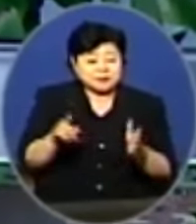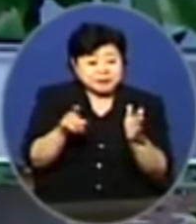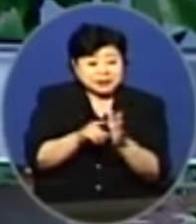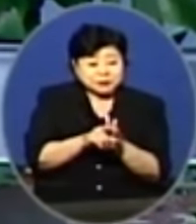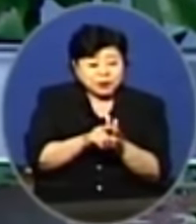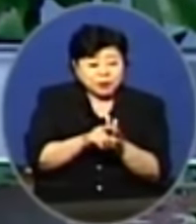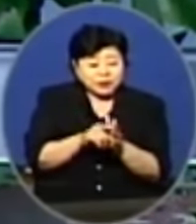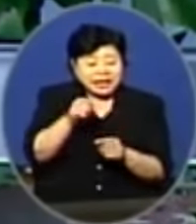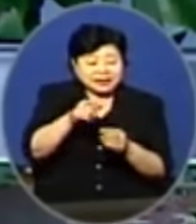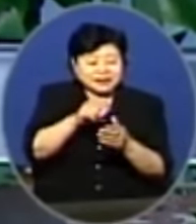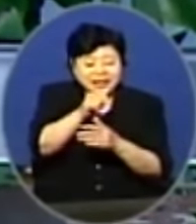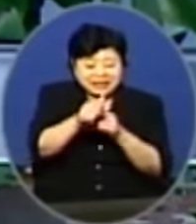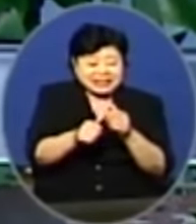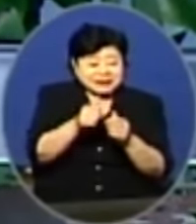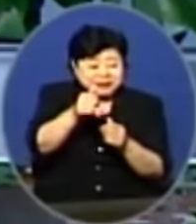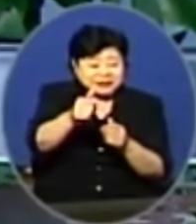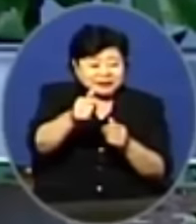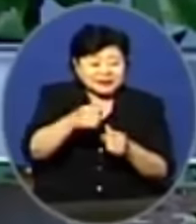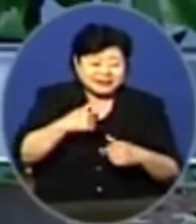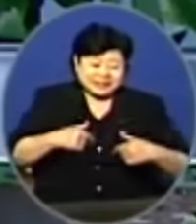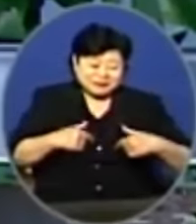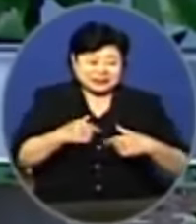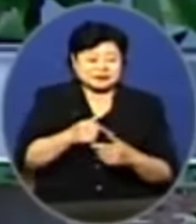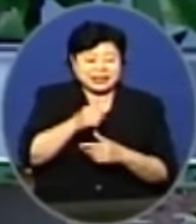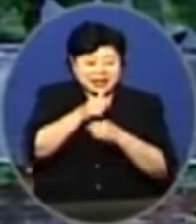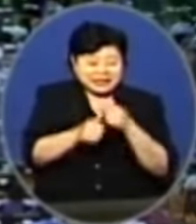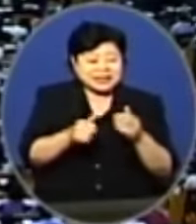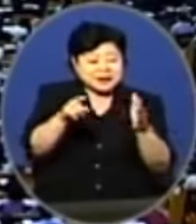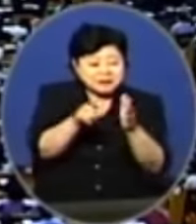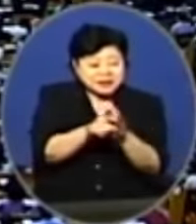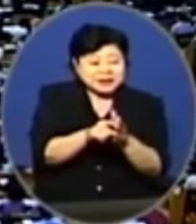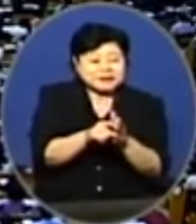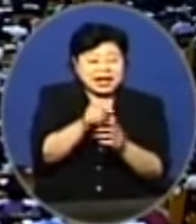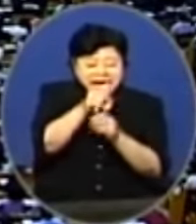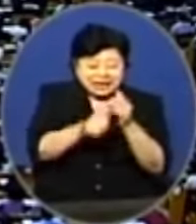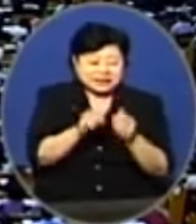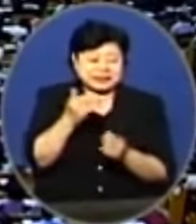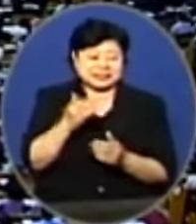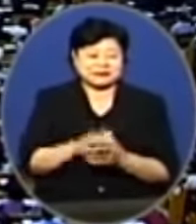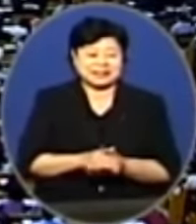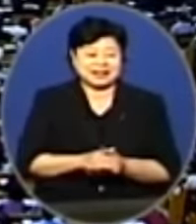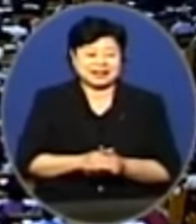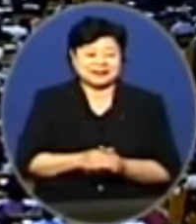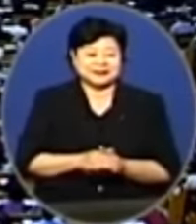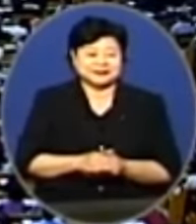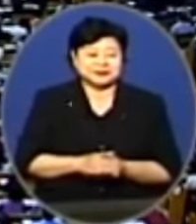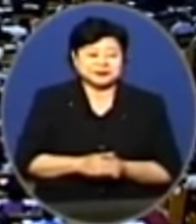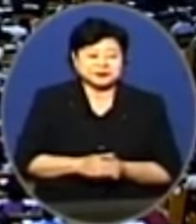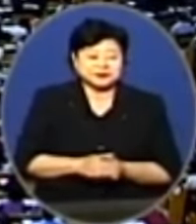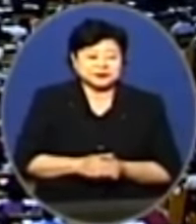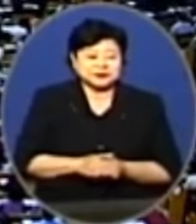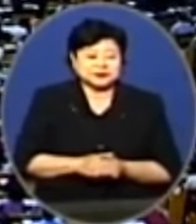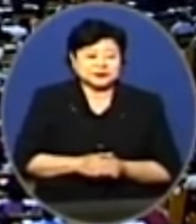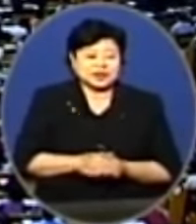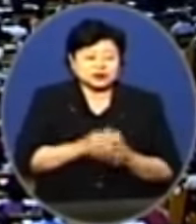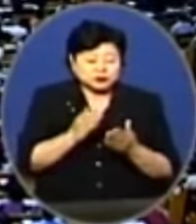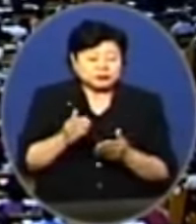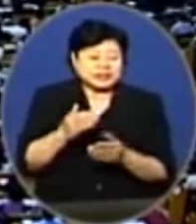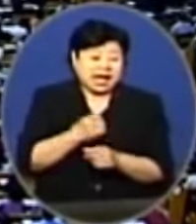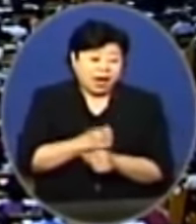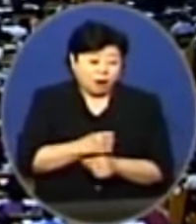믿음으로 나갈 때 하나님이 기뻐하시는 것입니다. 하나님은 믿음의 하나님인 것입니다. 그런 준비를